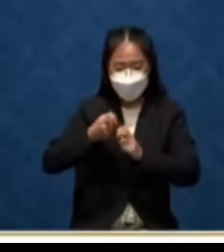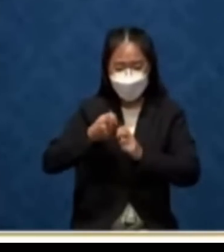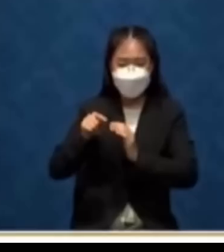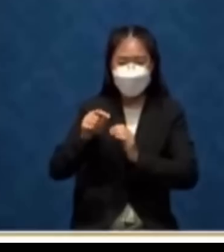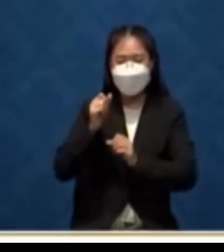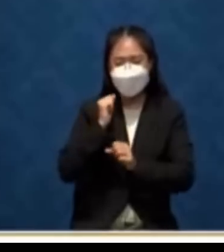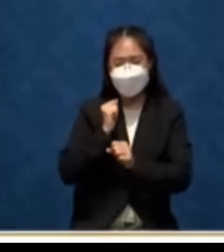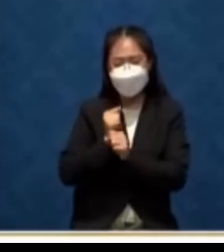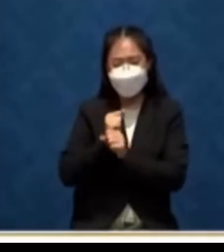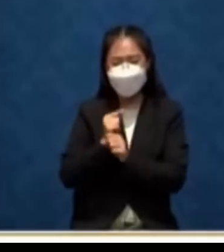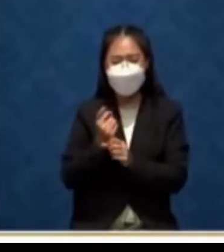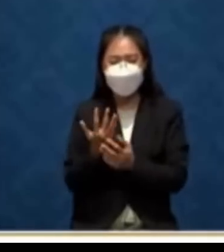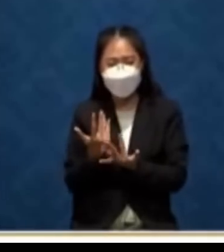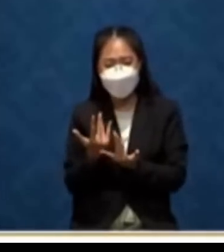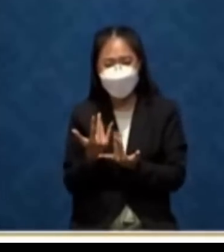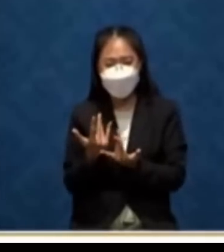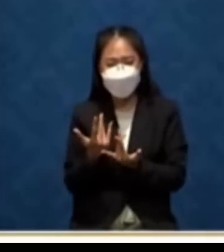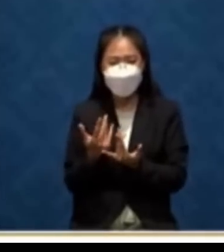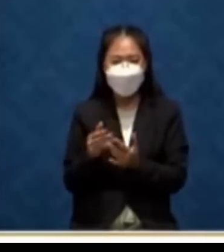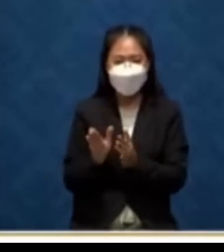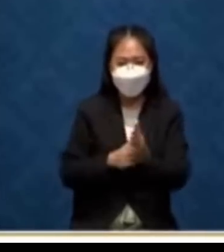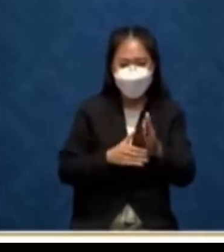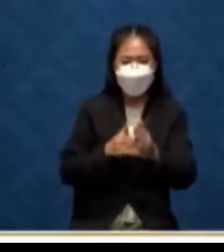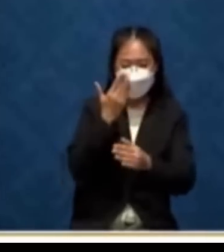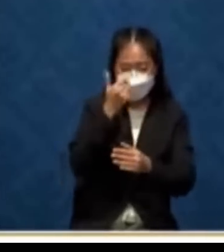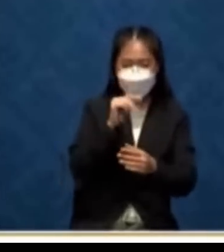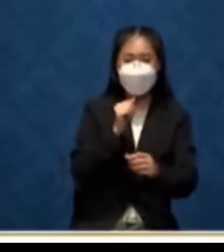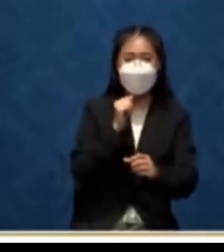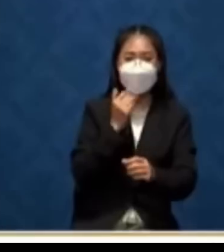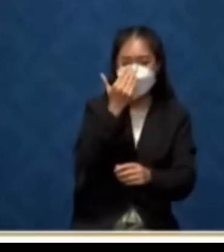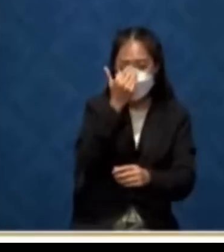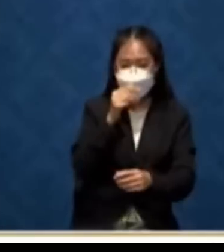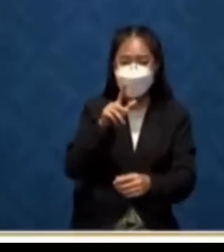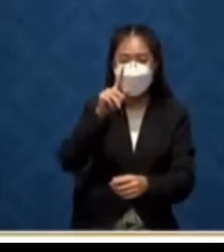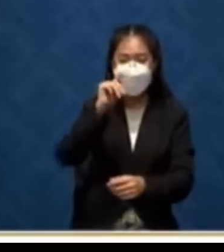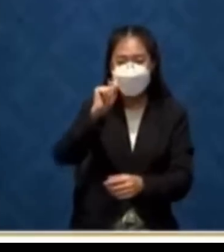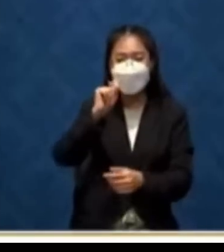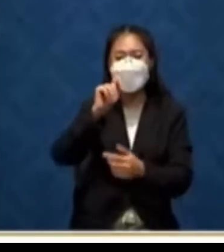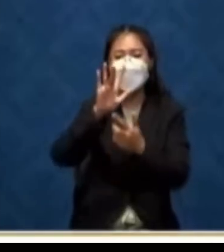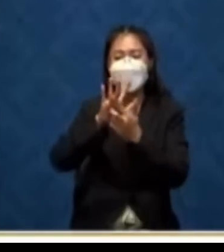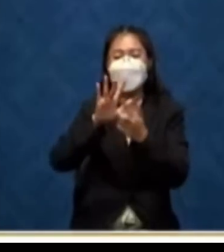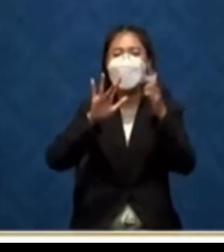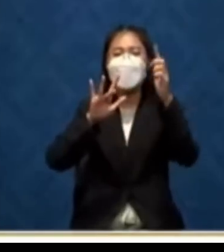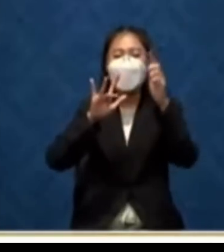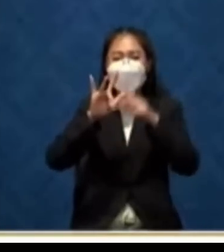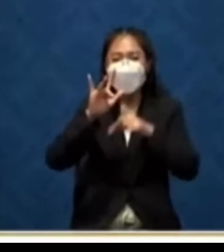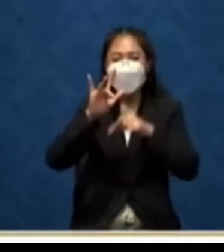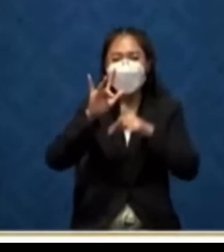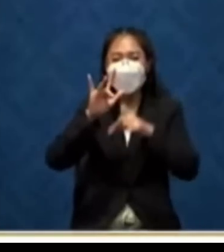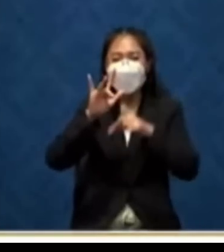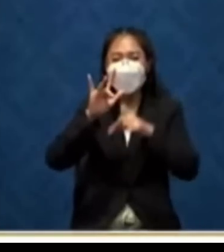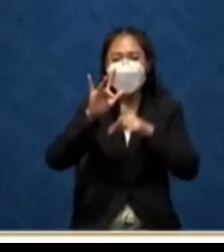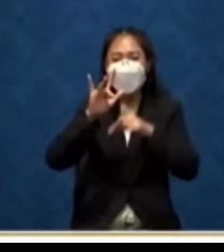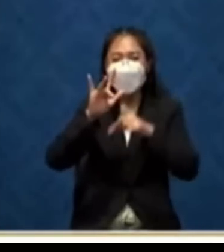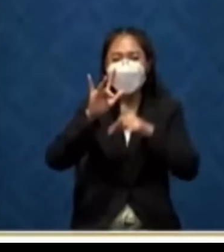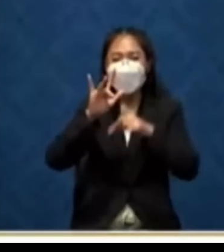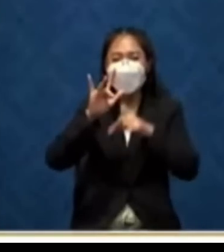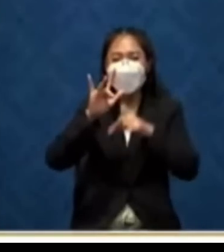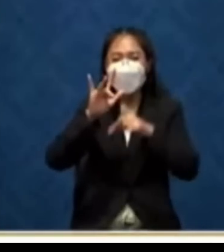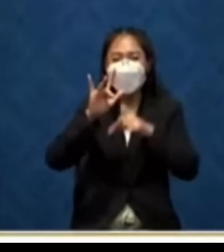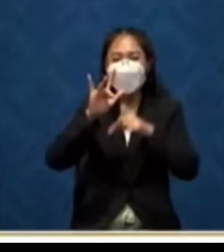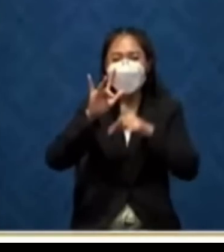างนี้เพราะอะไรฮะก็เพราะว่าตู้ฮาวเนี่ยมันไปเกี่ยวข้องกับร้านของท่านด้วยใ